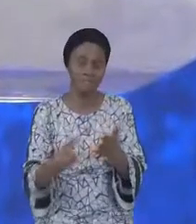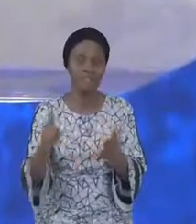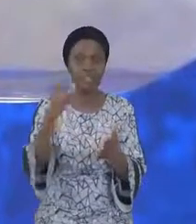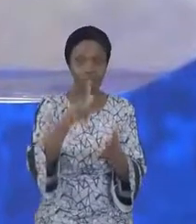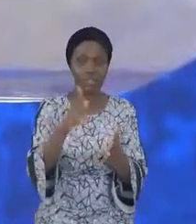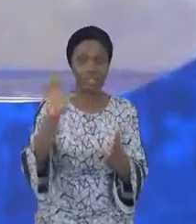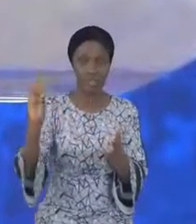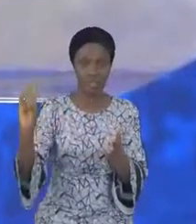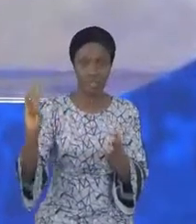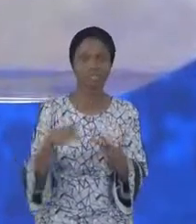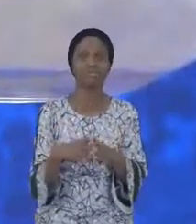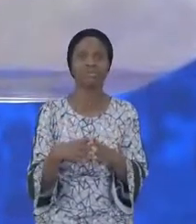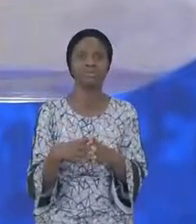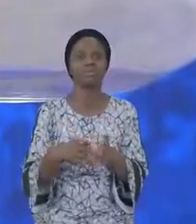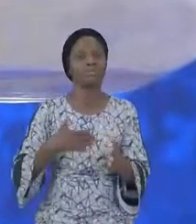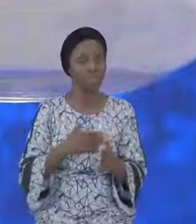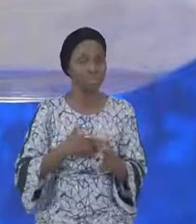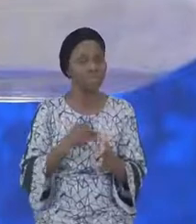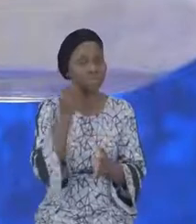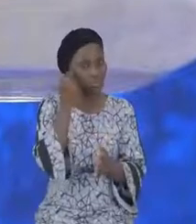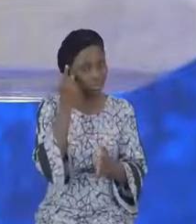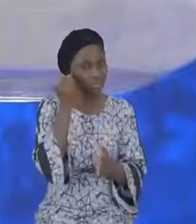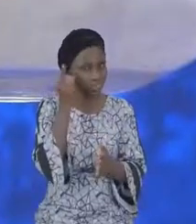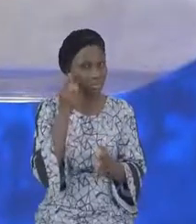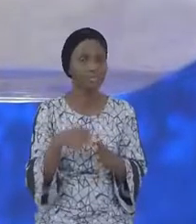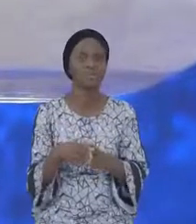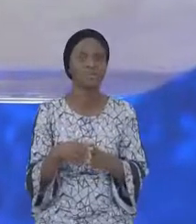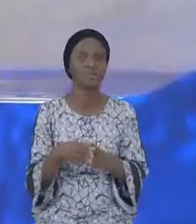verset 27. S'il vous plaît, comprenez.